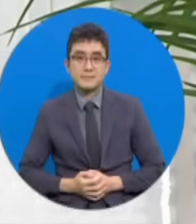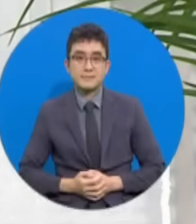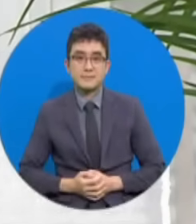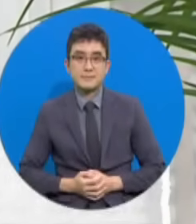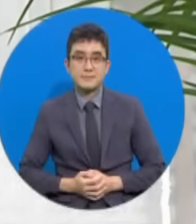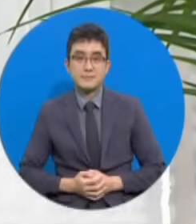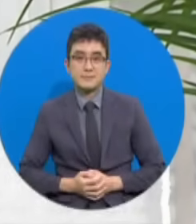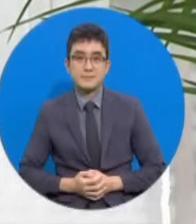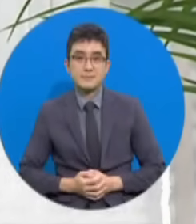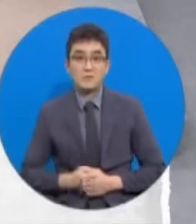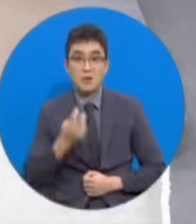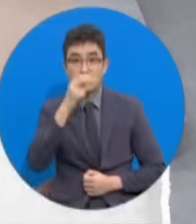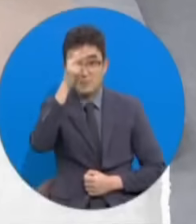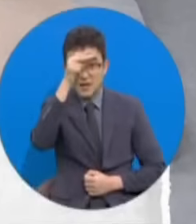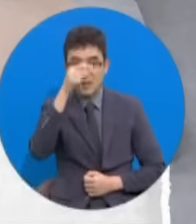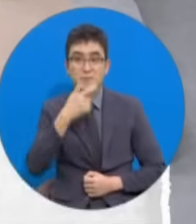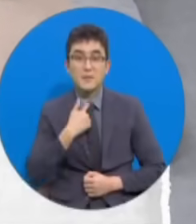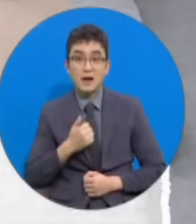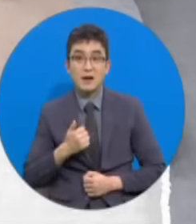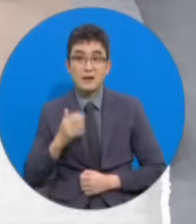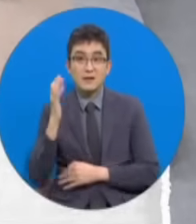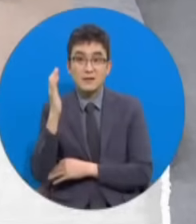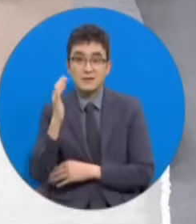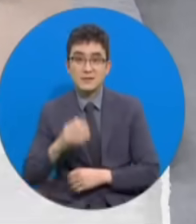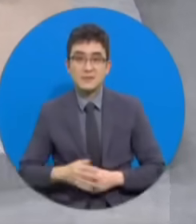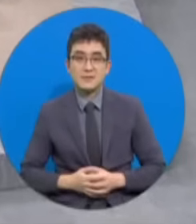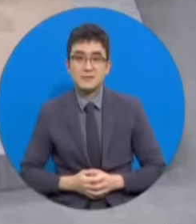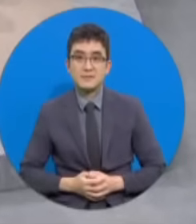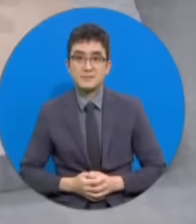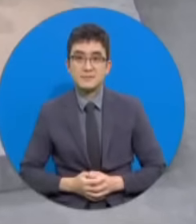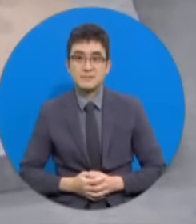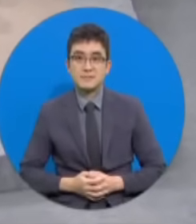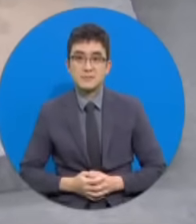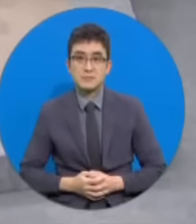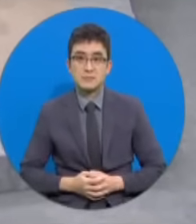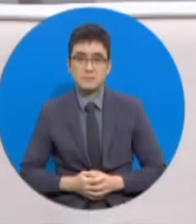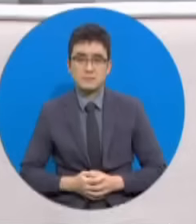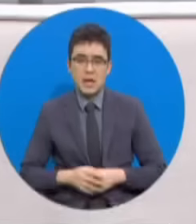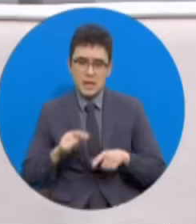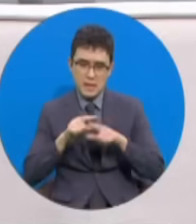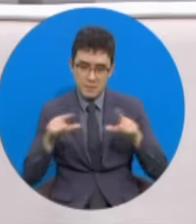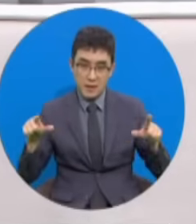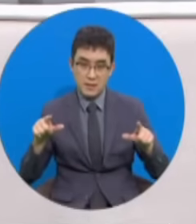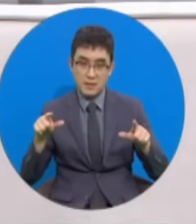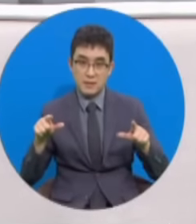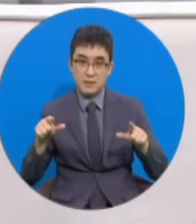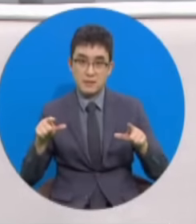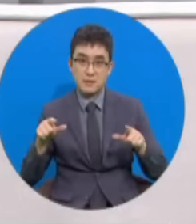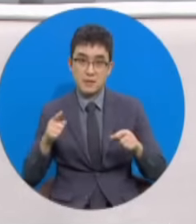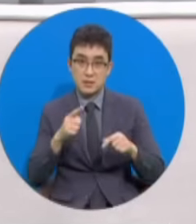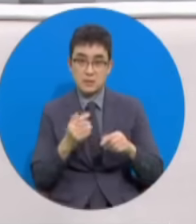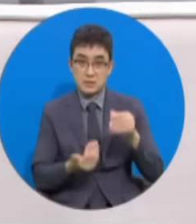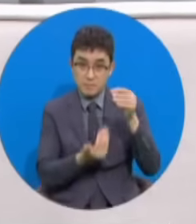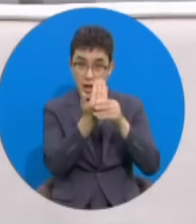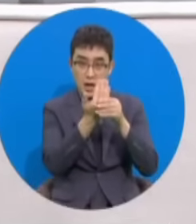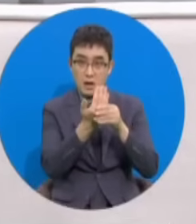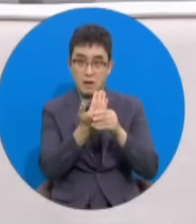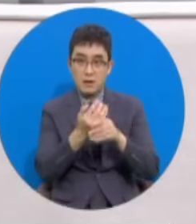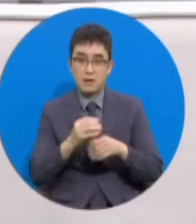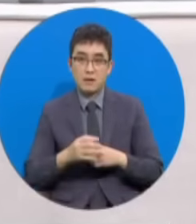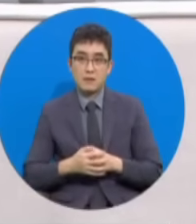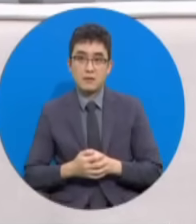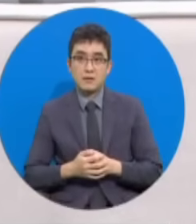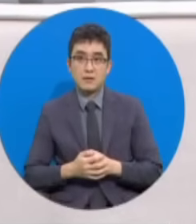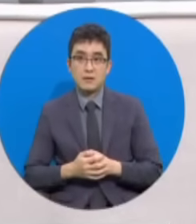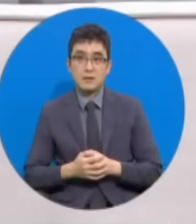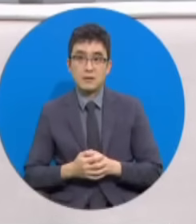반론. 아니 조준 장관 일반적으로 사건을 할 때 자녀가 처벌받게